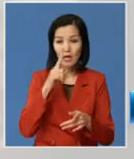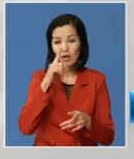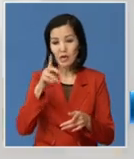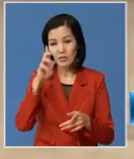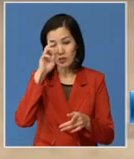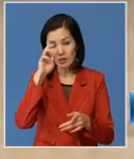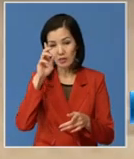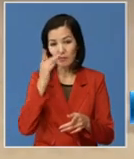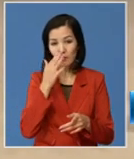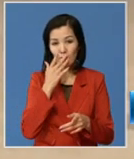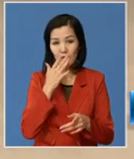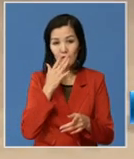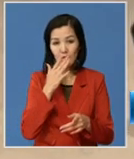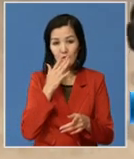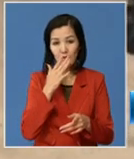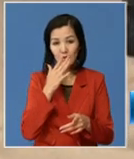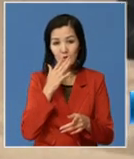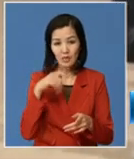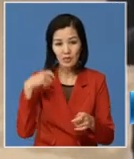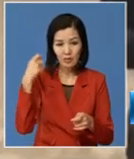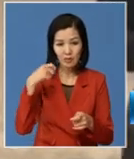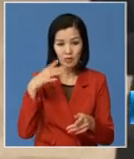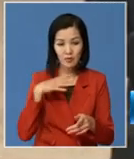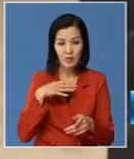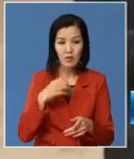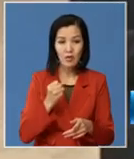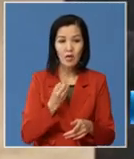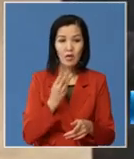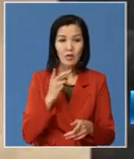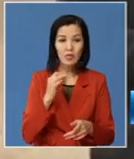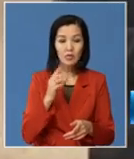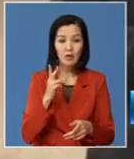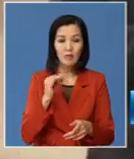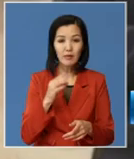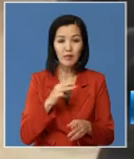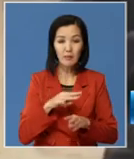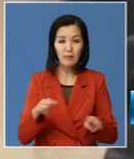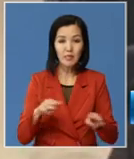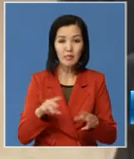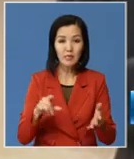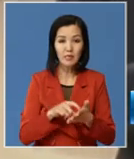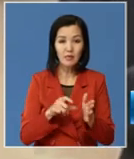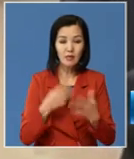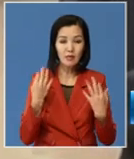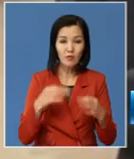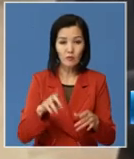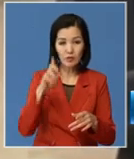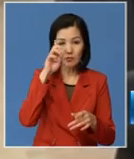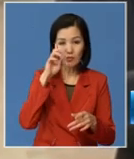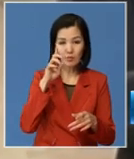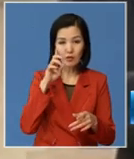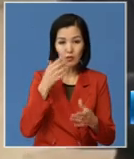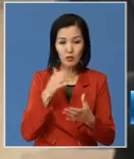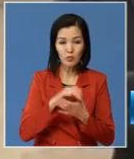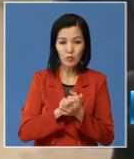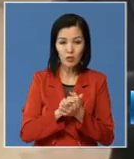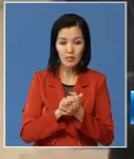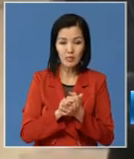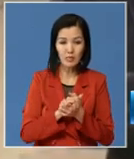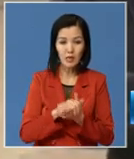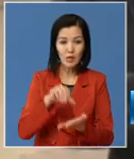Мерген атамыздың ісінен көрдік. Осы деректі фильм өте жақсы түсірілген. Жоғарғы бағада баға